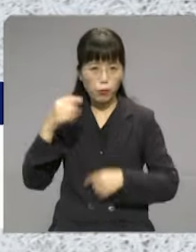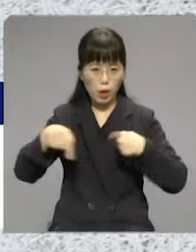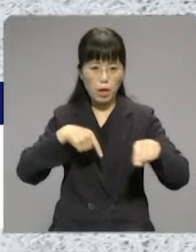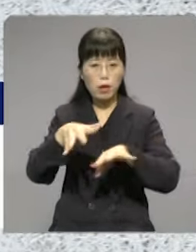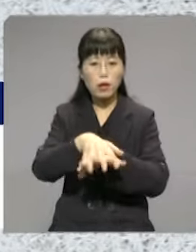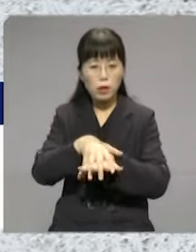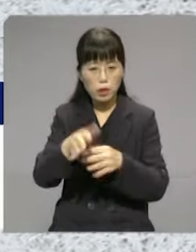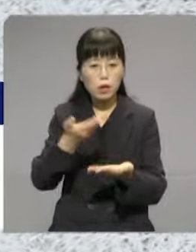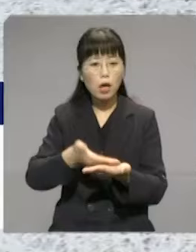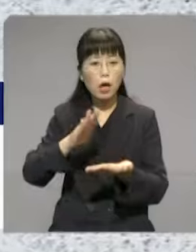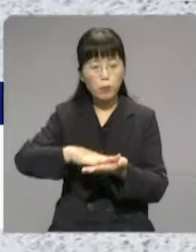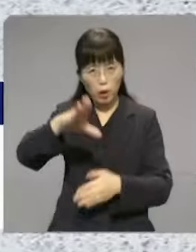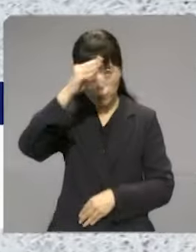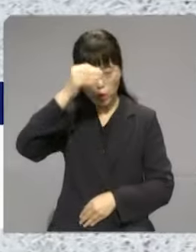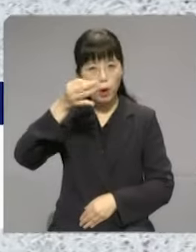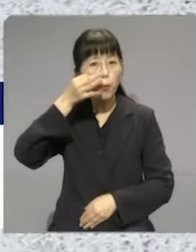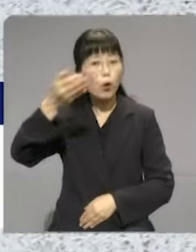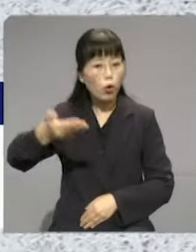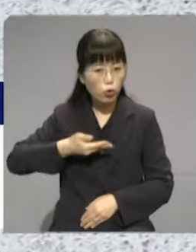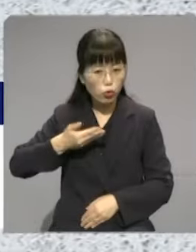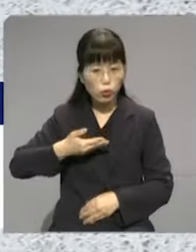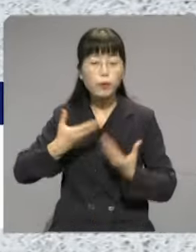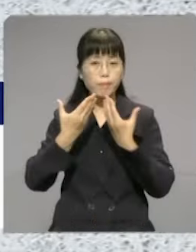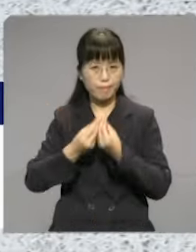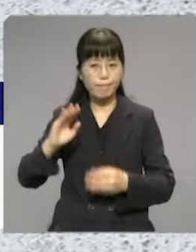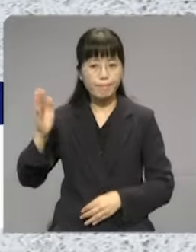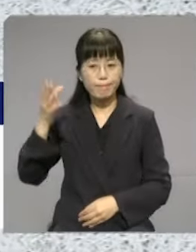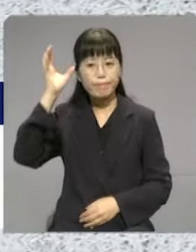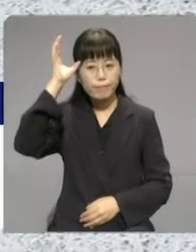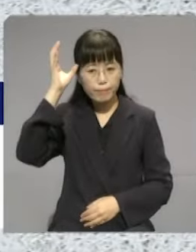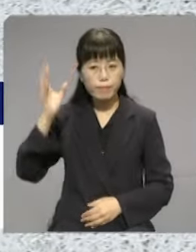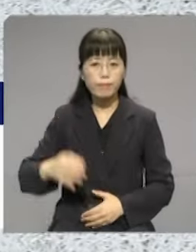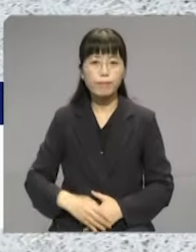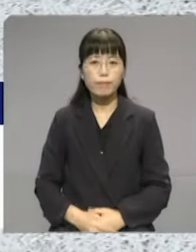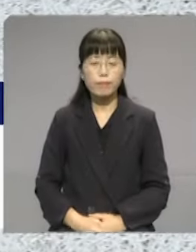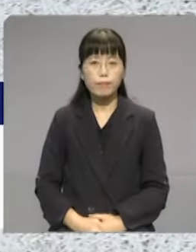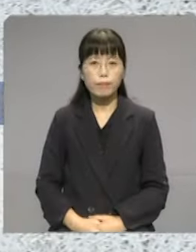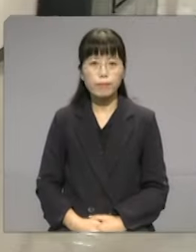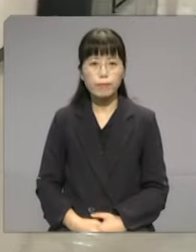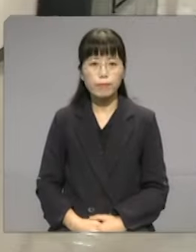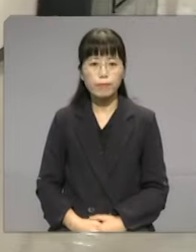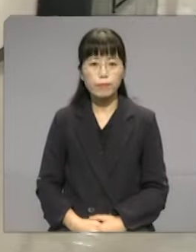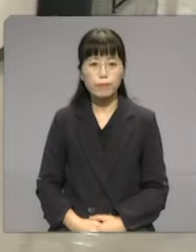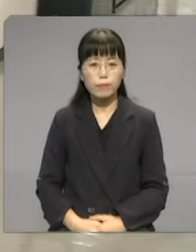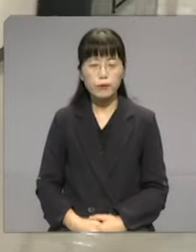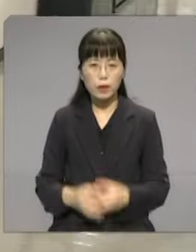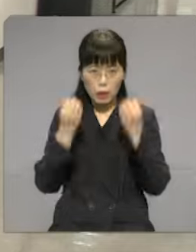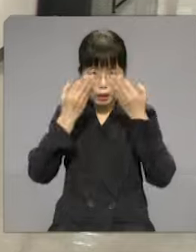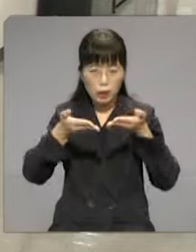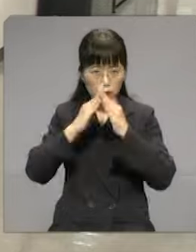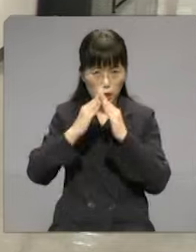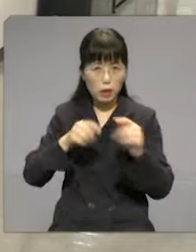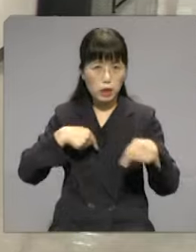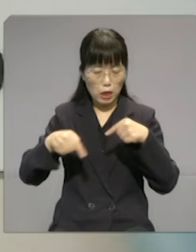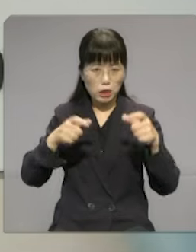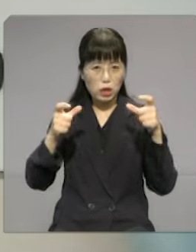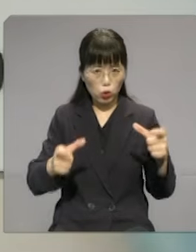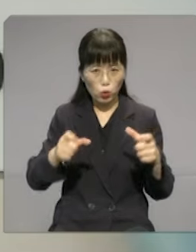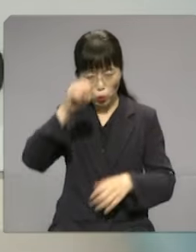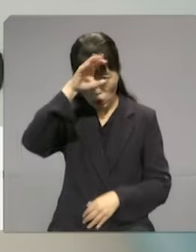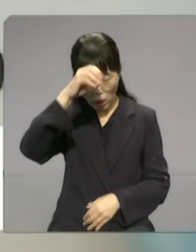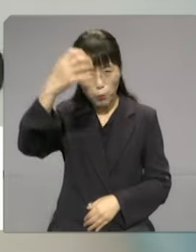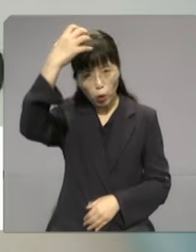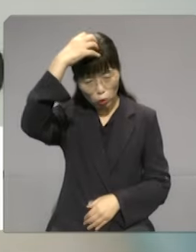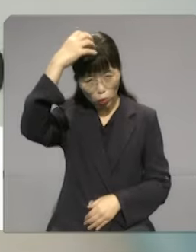대한민국 행정체제의 개편의 모범을 보여주는 사례가 되기를 기대하고 신설될 자치구는